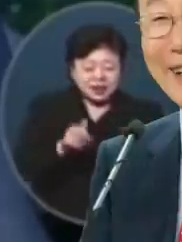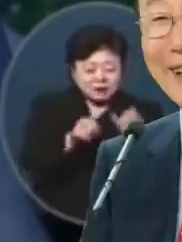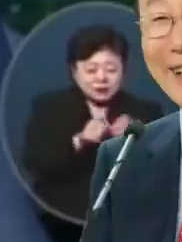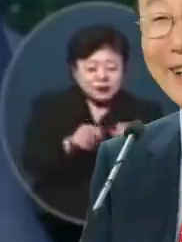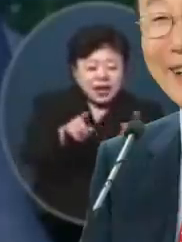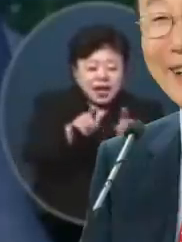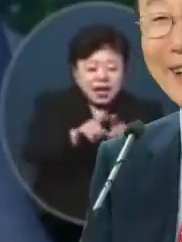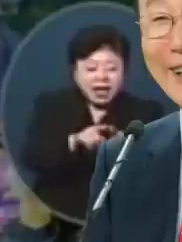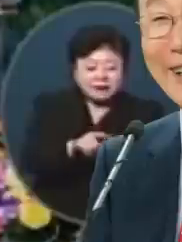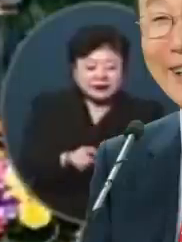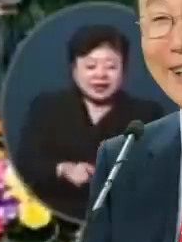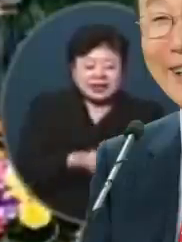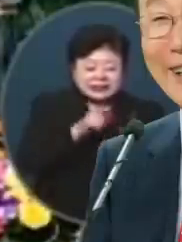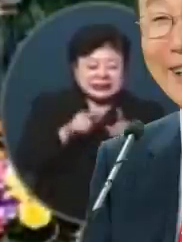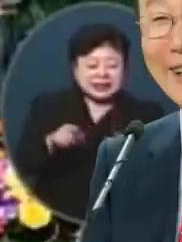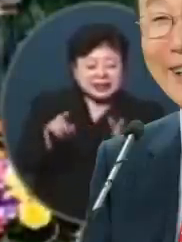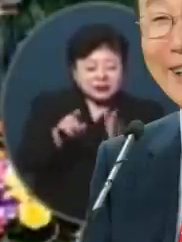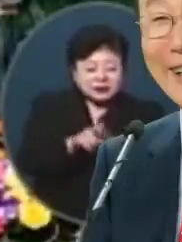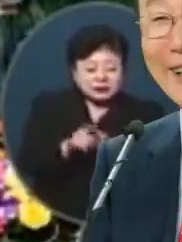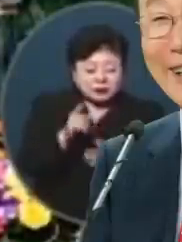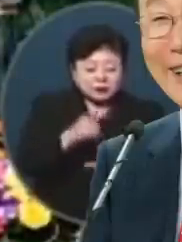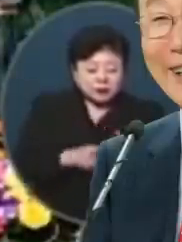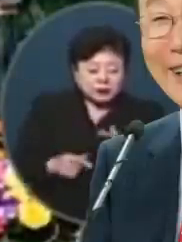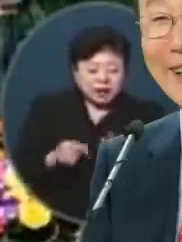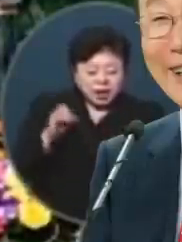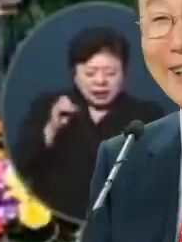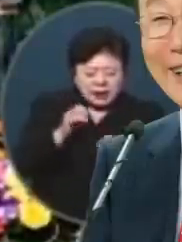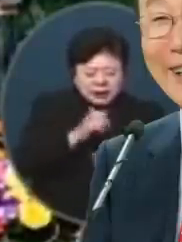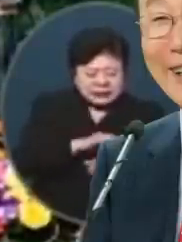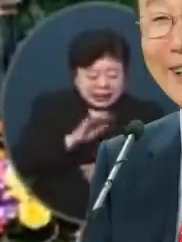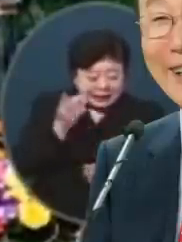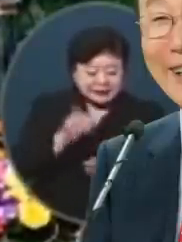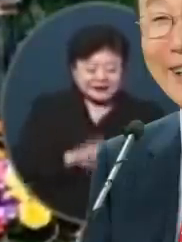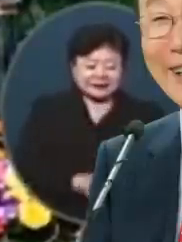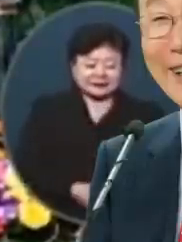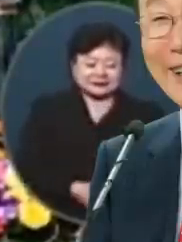함께 살아가려면 무엇보다도 대화가 잘 통해야 되는데